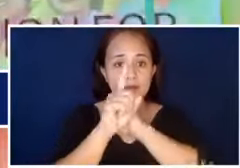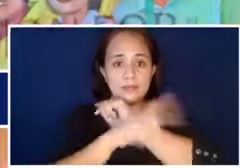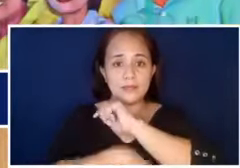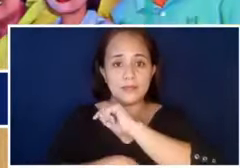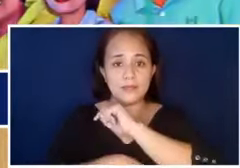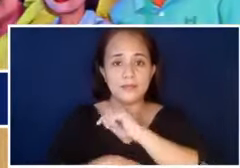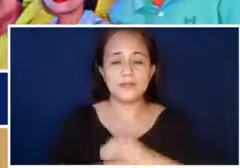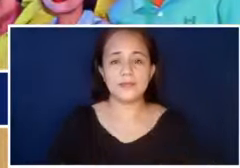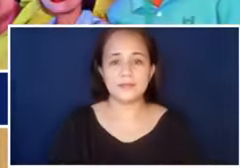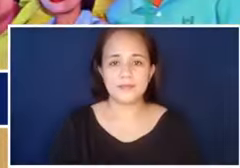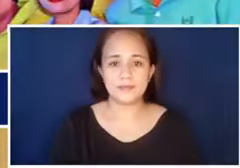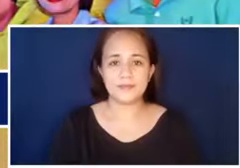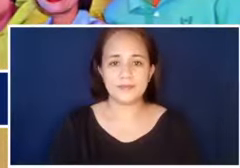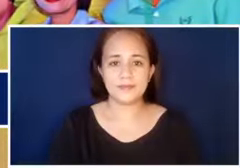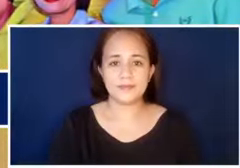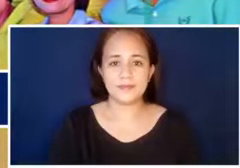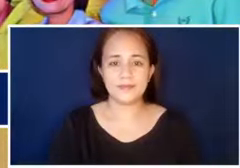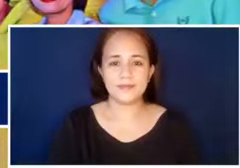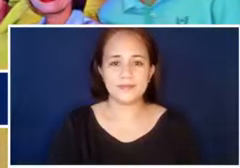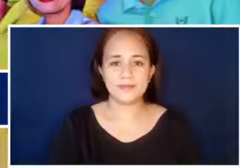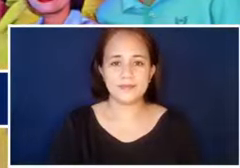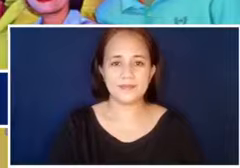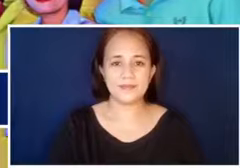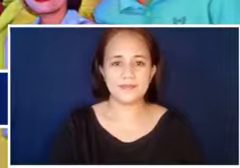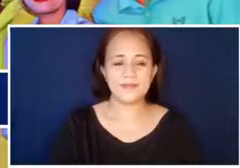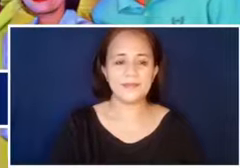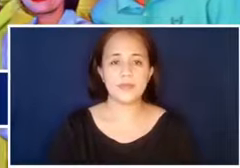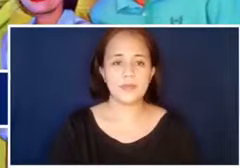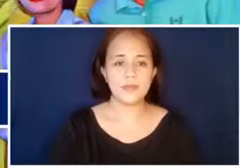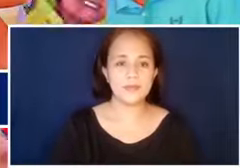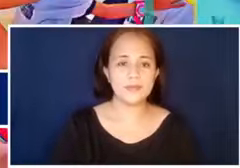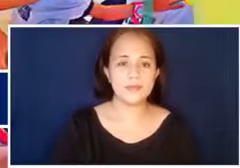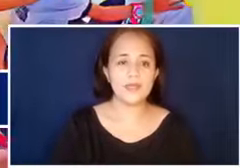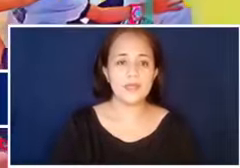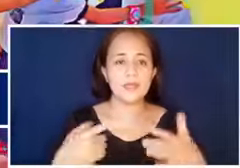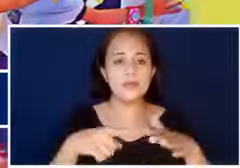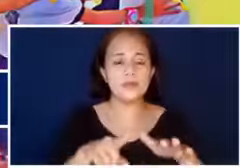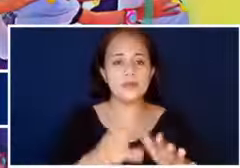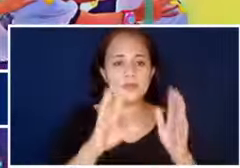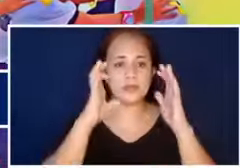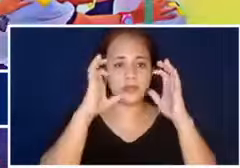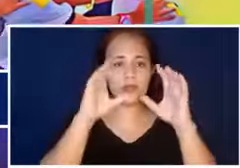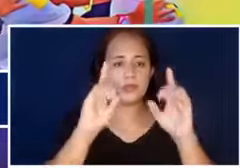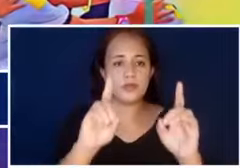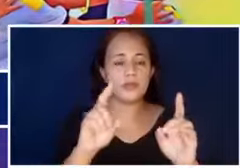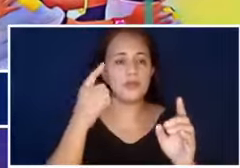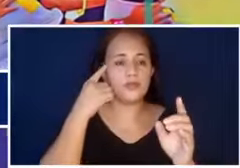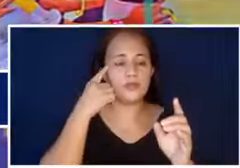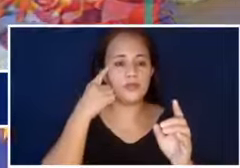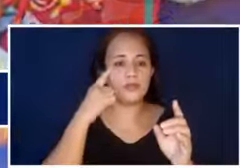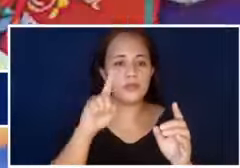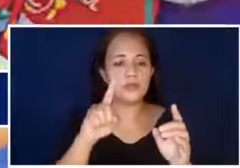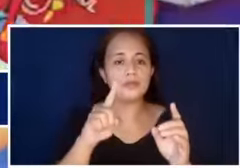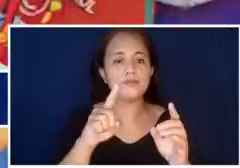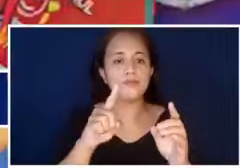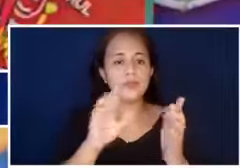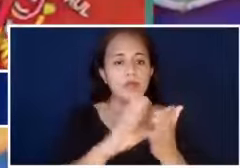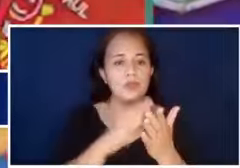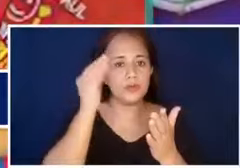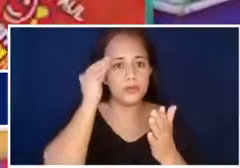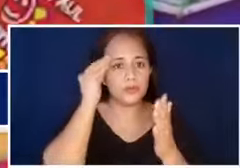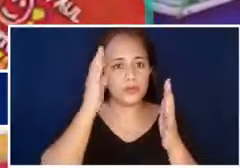pagdidisiplina. O child protection and positive discipline. Edukasyong hindi naghihiwalay sa mga may